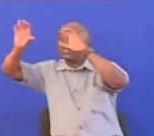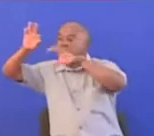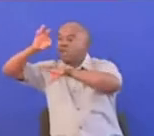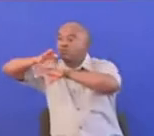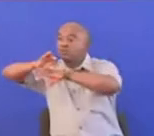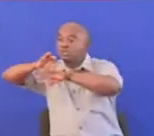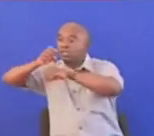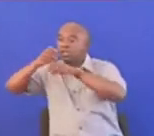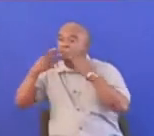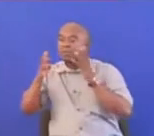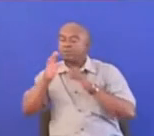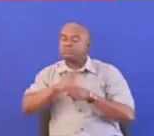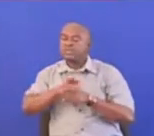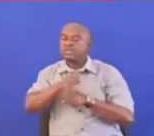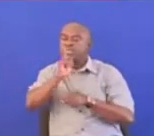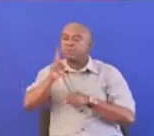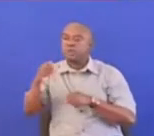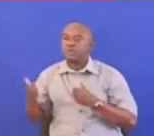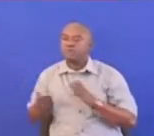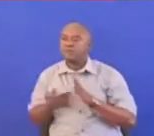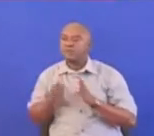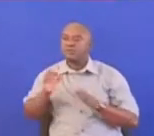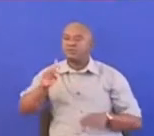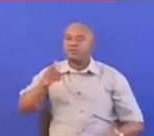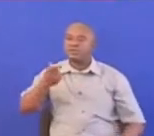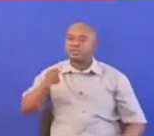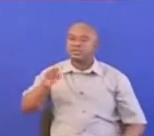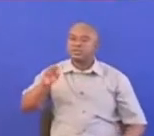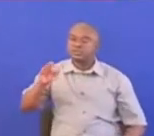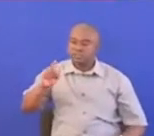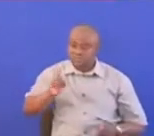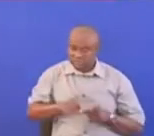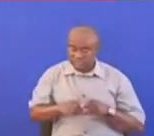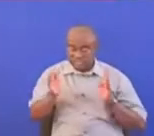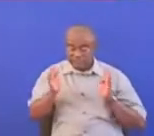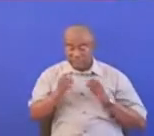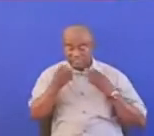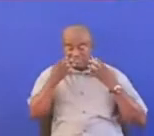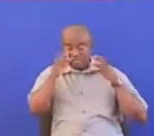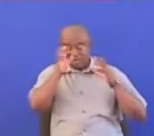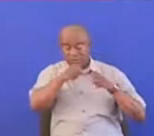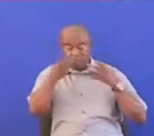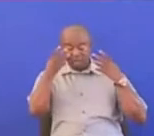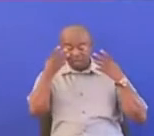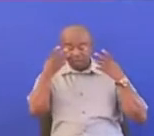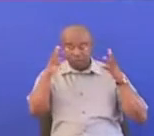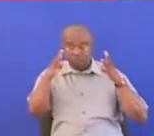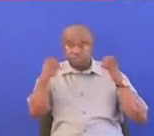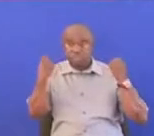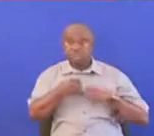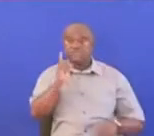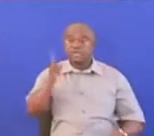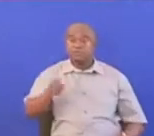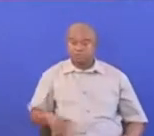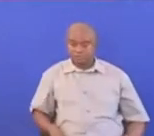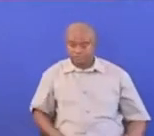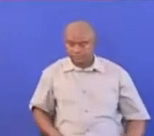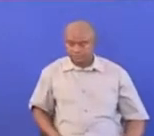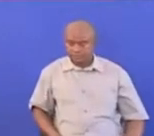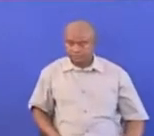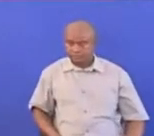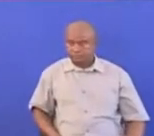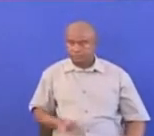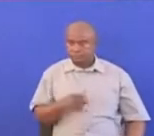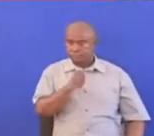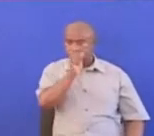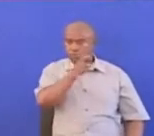mapori mengi, ikiwemo hiki Kigosi, hata Muyowozi kule ambako ni hifadhi ya wanyamapori, hii shida ipo. Ikishakuwa ni hifadhi,